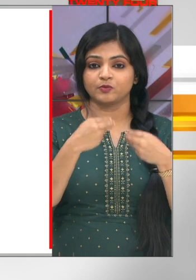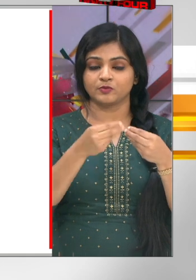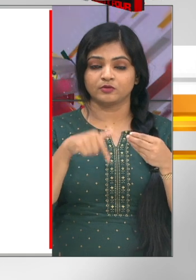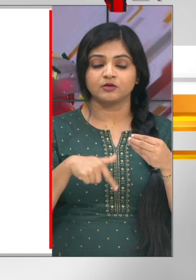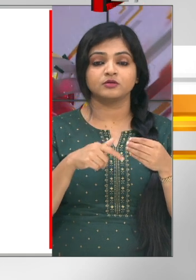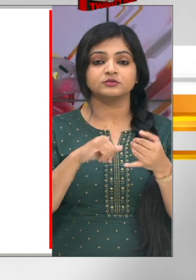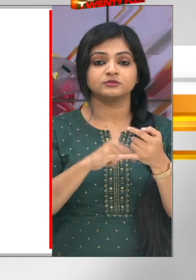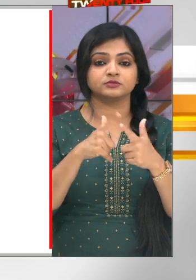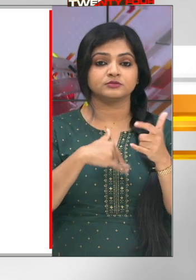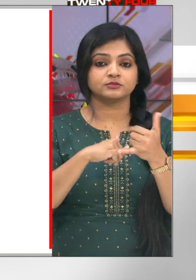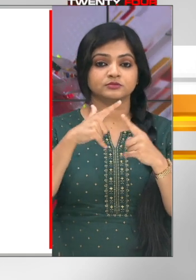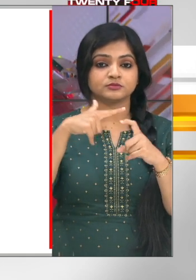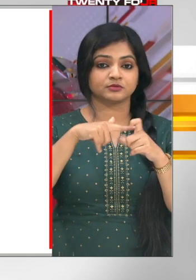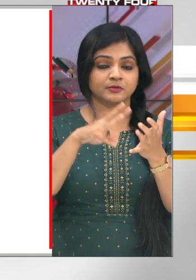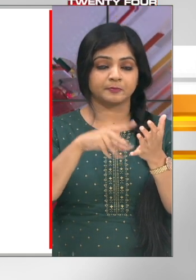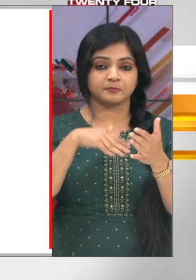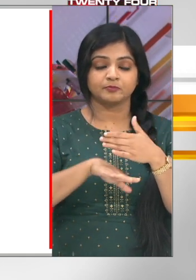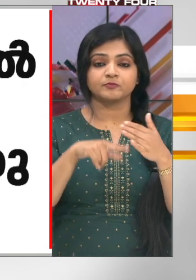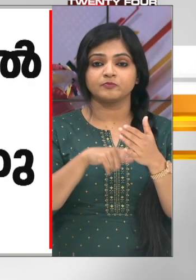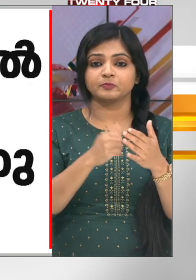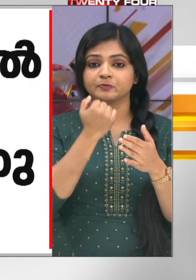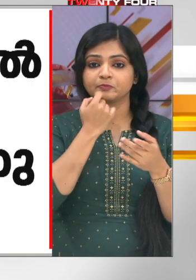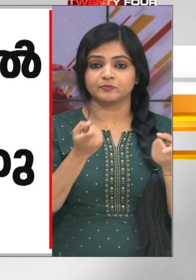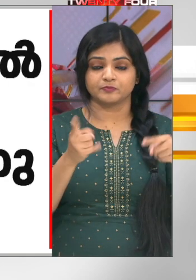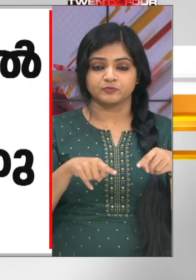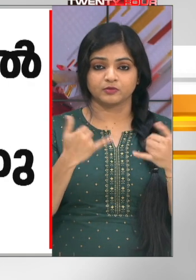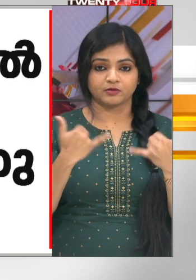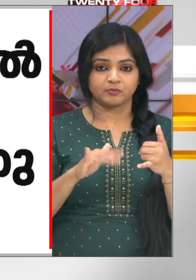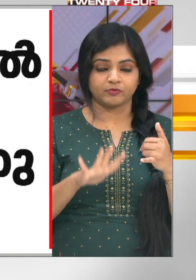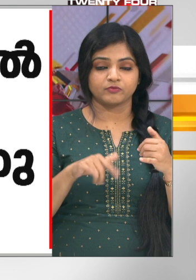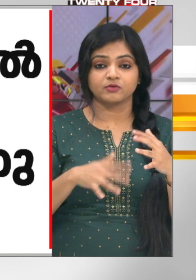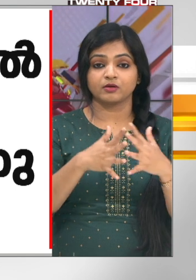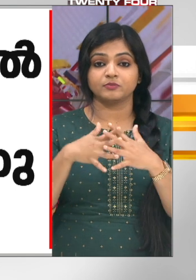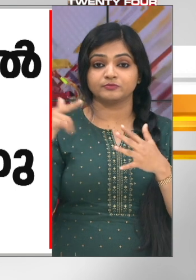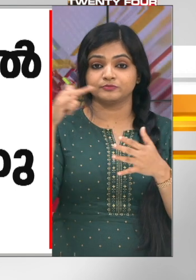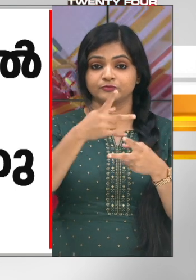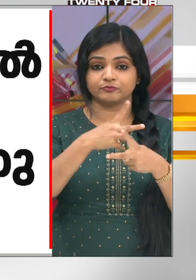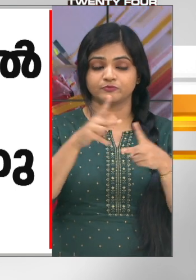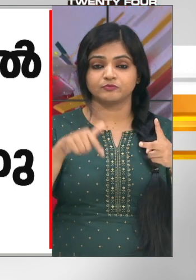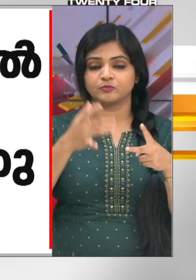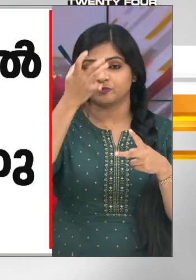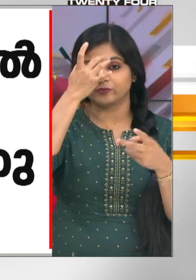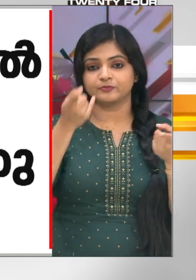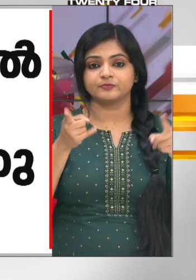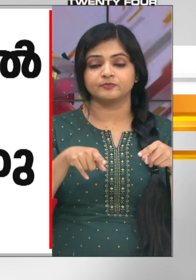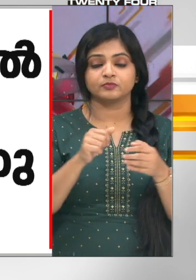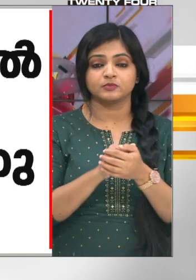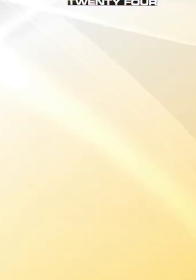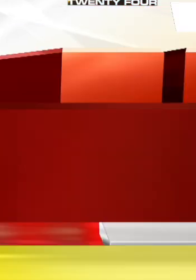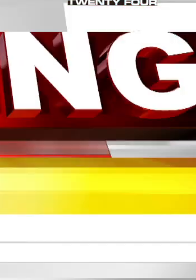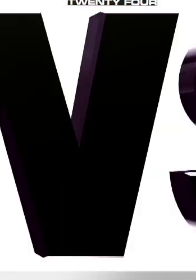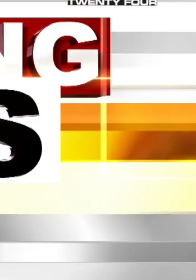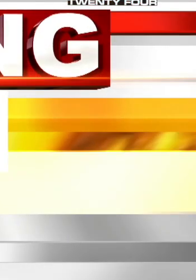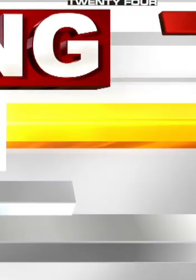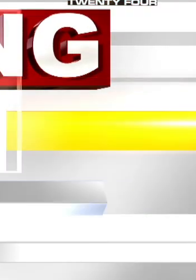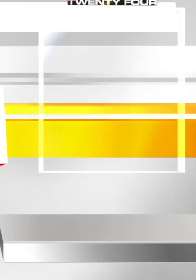അഥവാ നോട്ടാംസ് തകരാറിലായതോടെയാണ് അമേരിക്കയിലെ വിമാന സർവീസുകളെ ഇത് ബാധിച്ചിരിക്കുന്നത്. അല്പസമയം മുമ്പ് ലഭിക്കുന്ന വിവരം അനുസരിച്ച്,